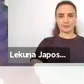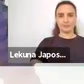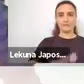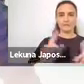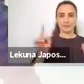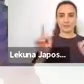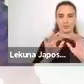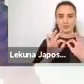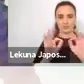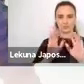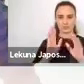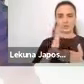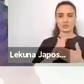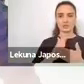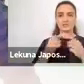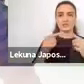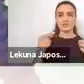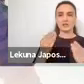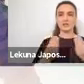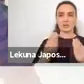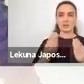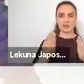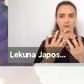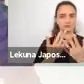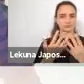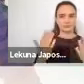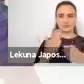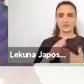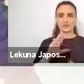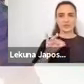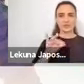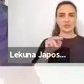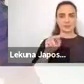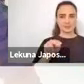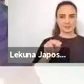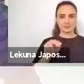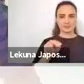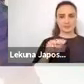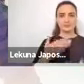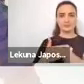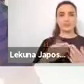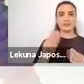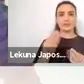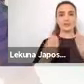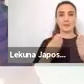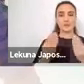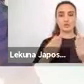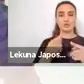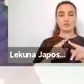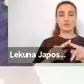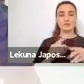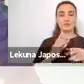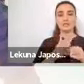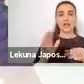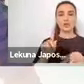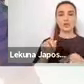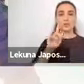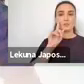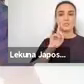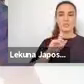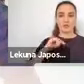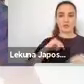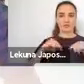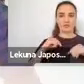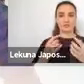ამაზეც, რომ არსებობს სხვადასხვა თამაშის ტიპი. თამაში გარდა იმისა, რომ სიამოვნების